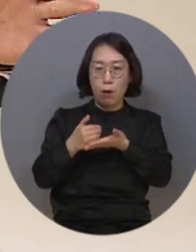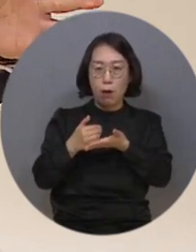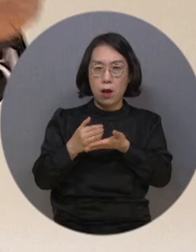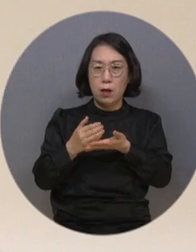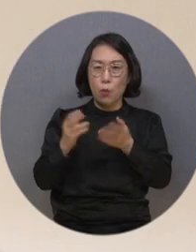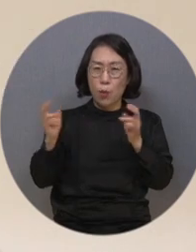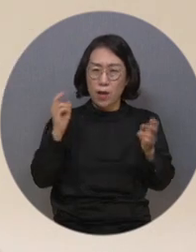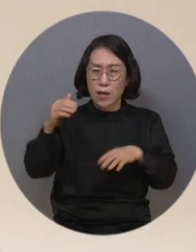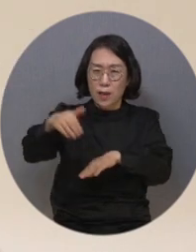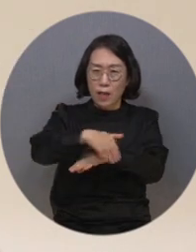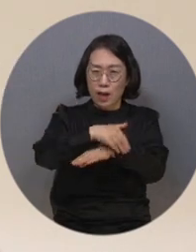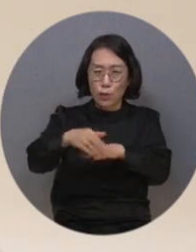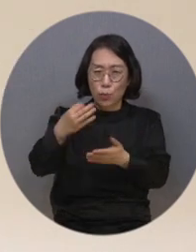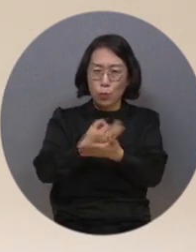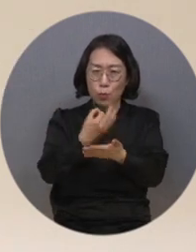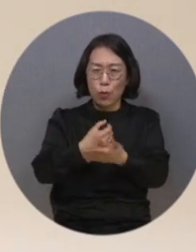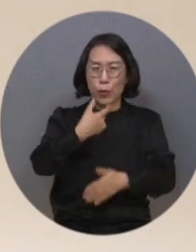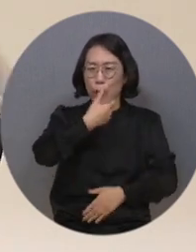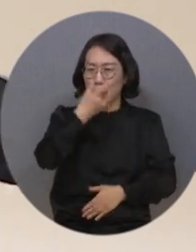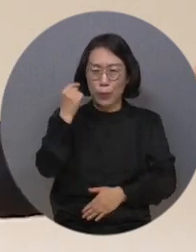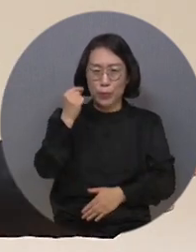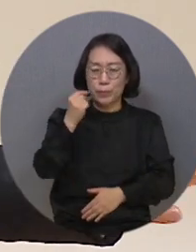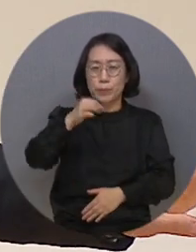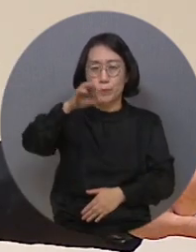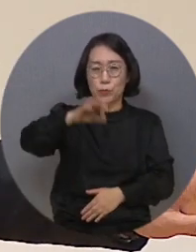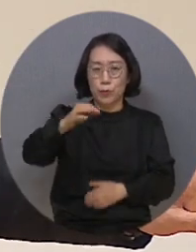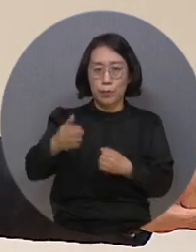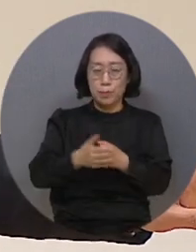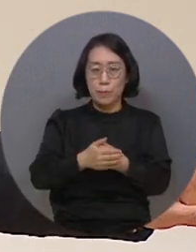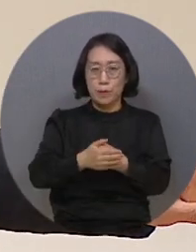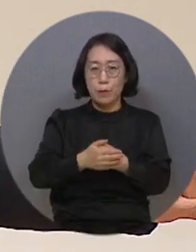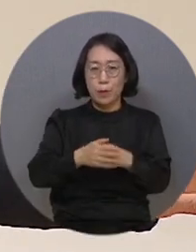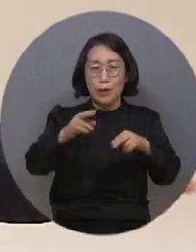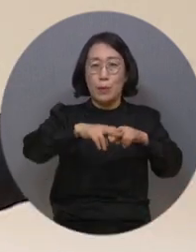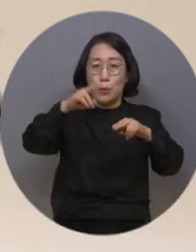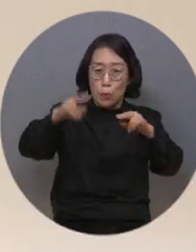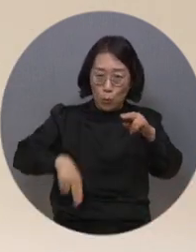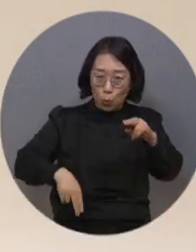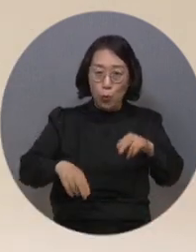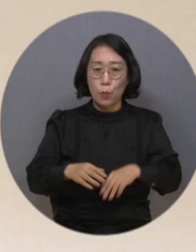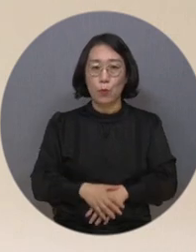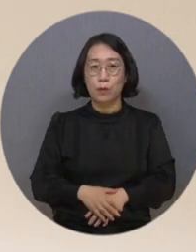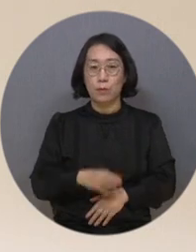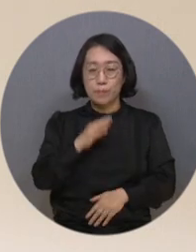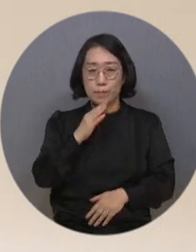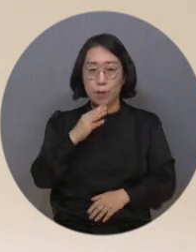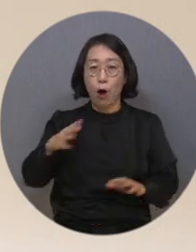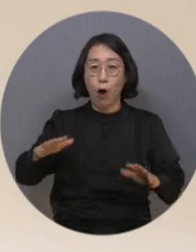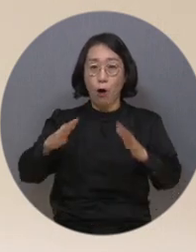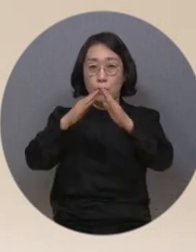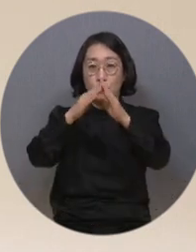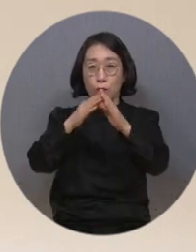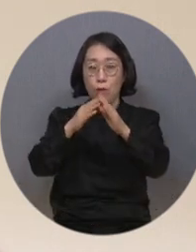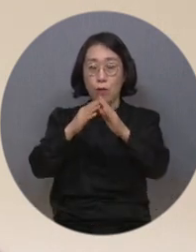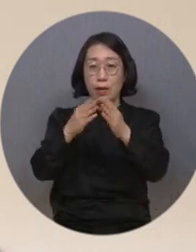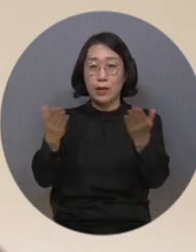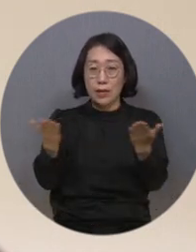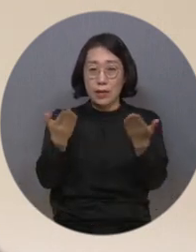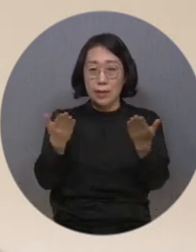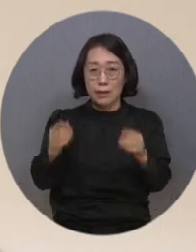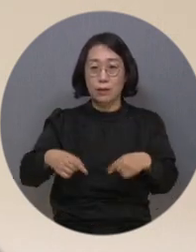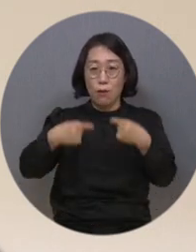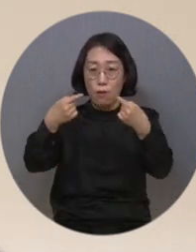해보자. 그래가지고 포스코를 때려쳐부고 건설을 시작하자마자